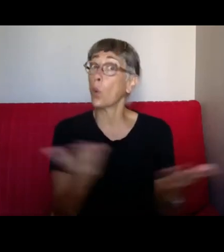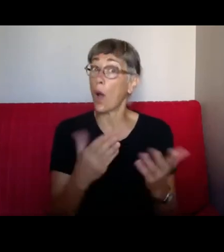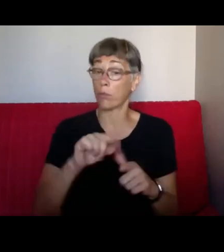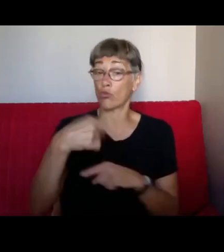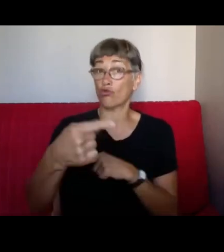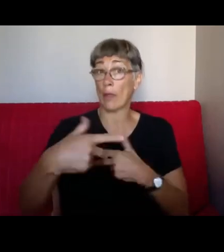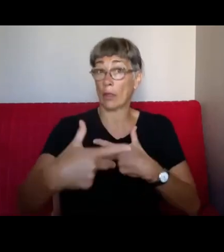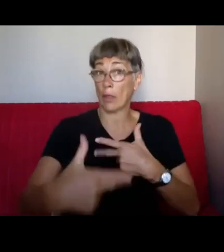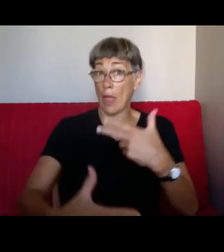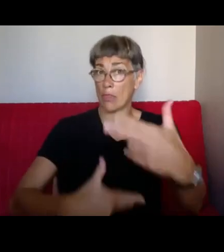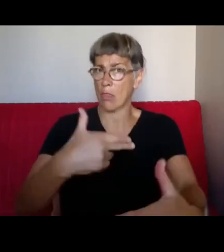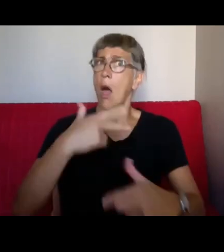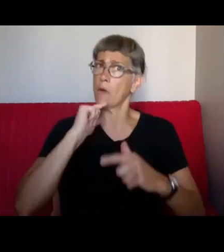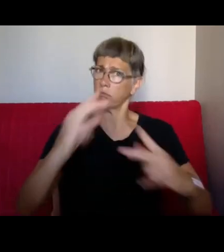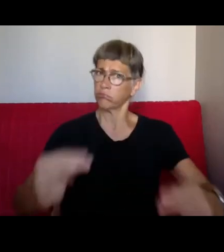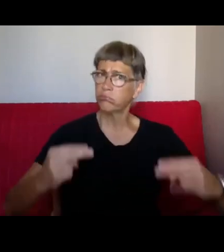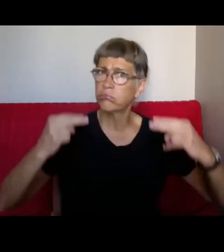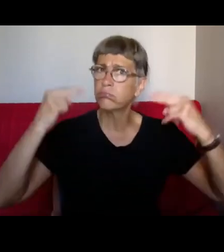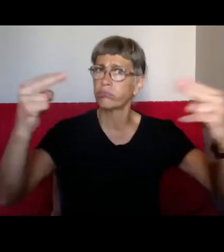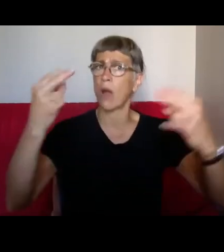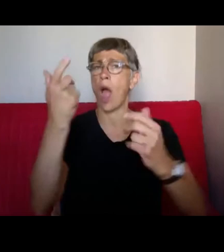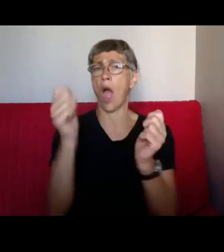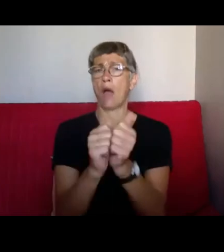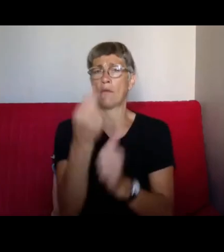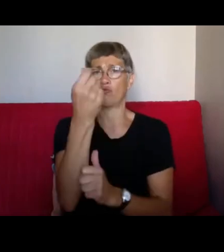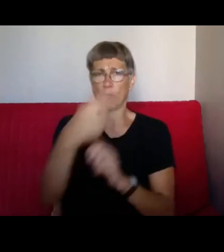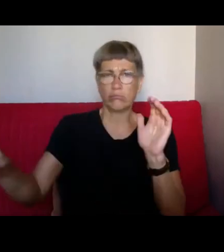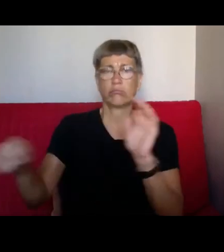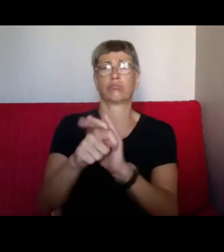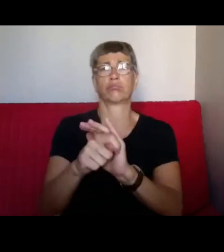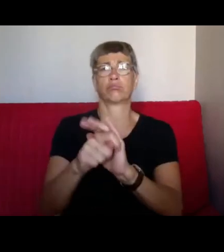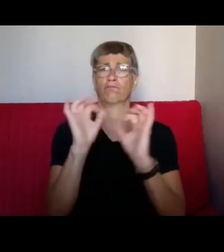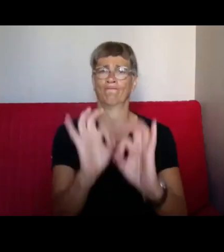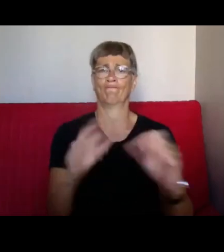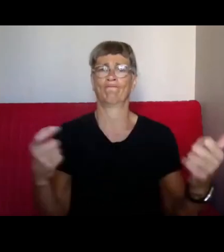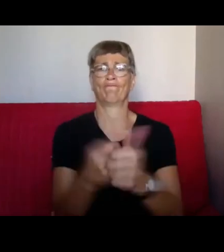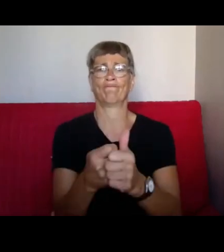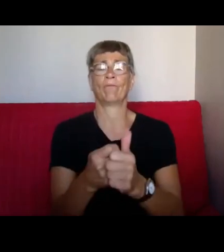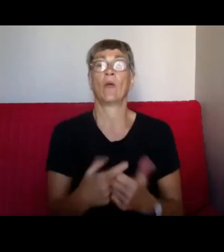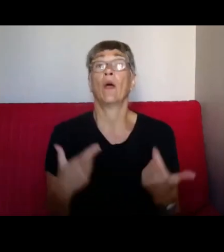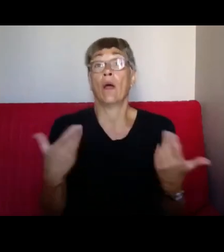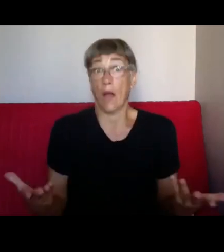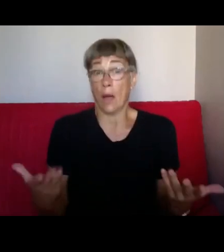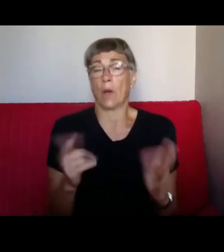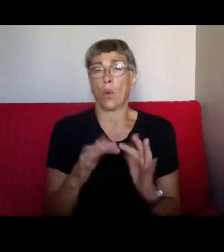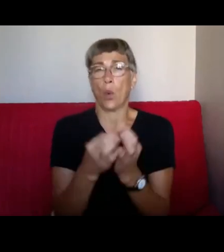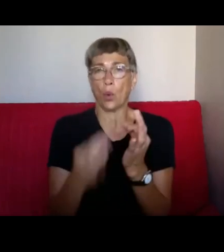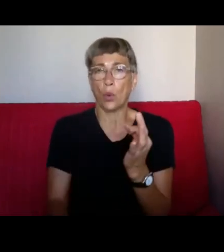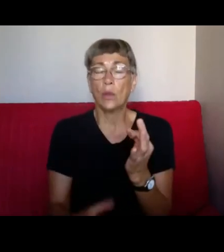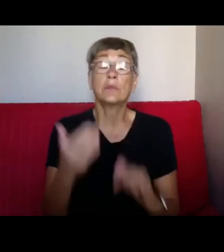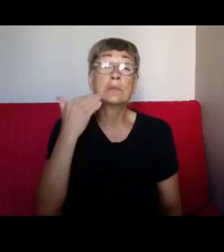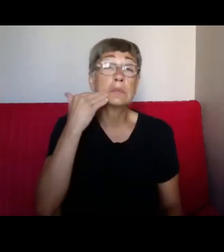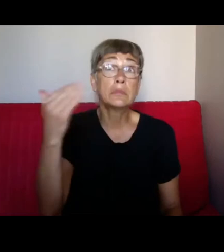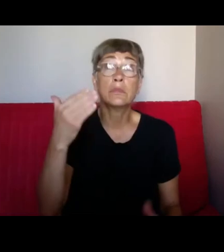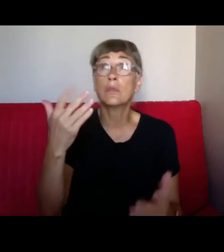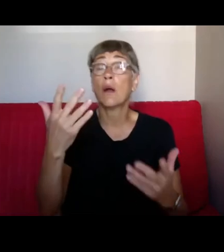être ambitieuses et s'accompagner de moyens financiers suffisants. Car, et je vais en conclure par là, si les annonces de